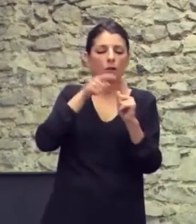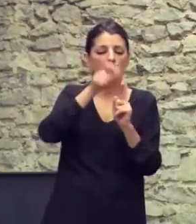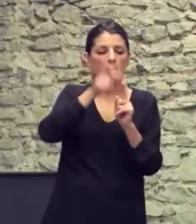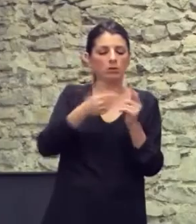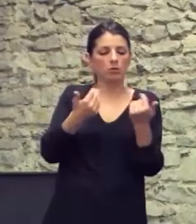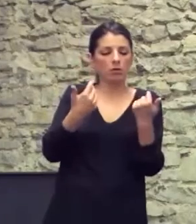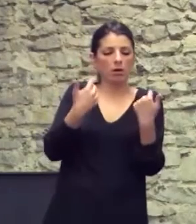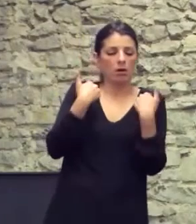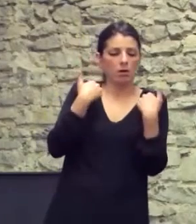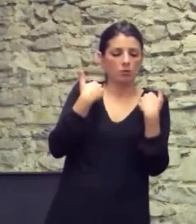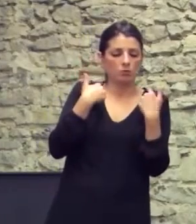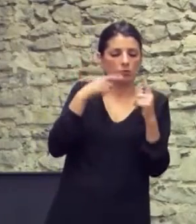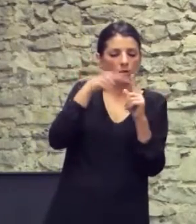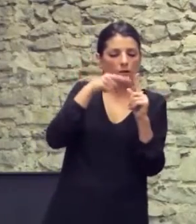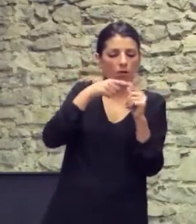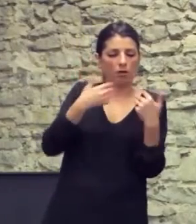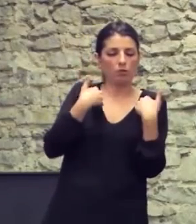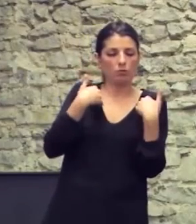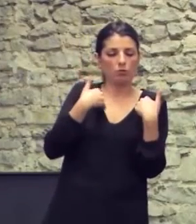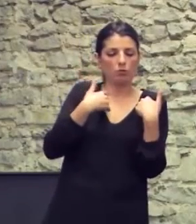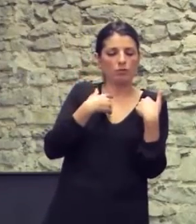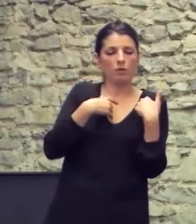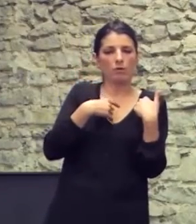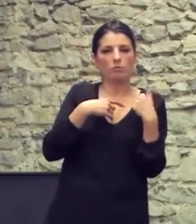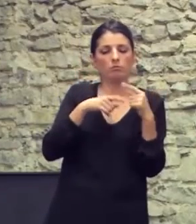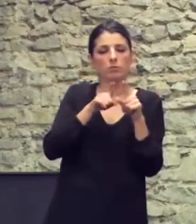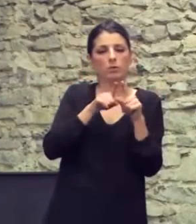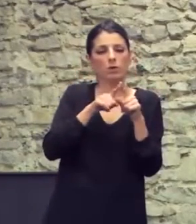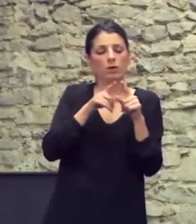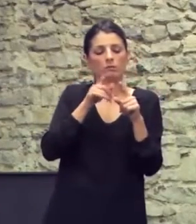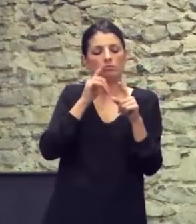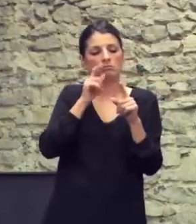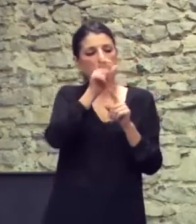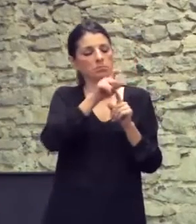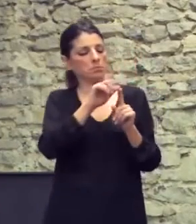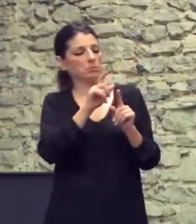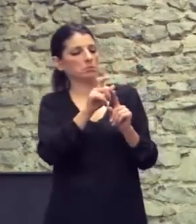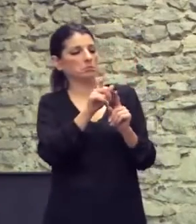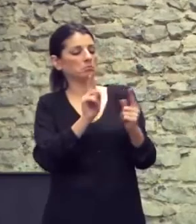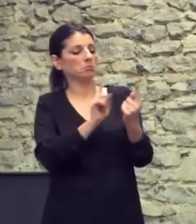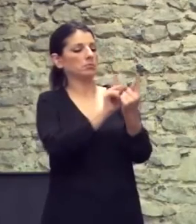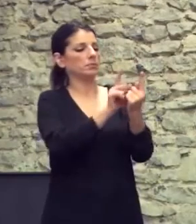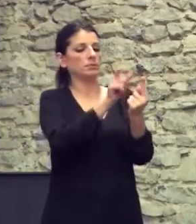duen pertsona batekin topatzen garenean lehenengo momentu horretan,